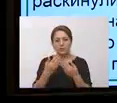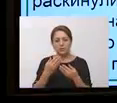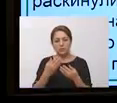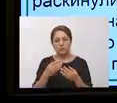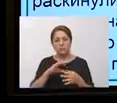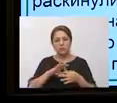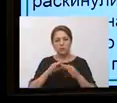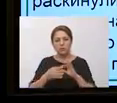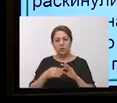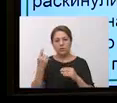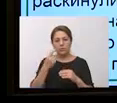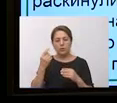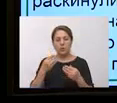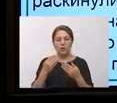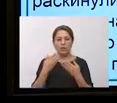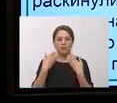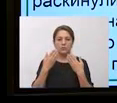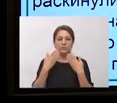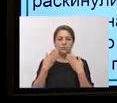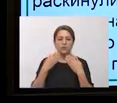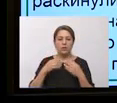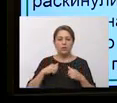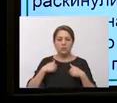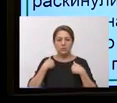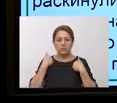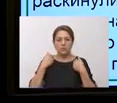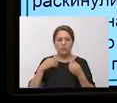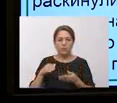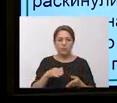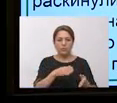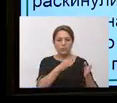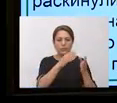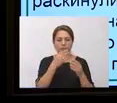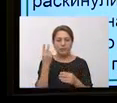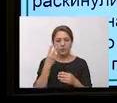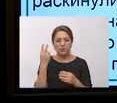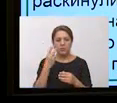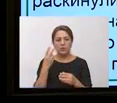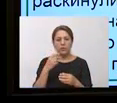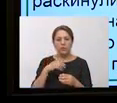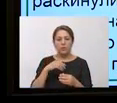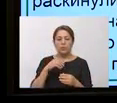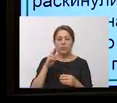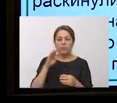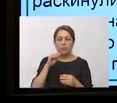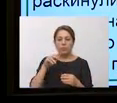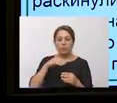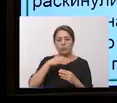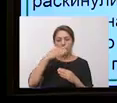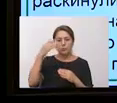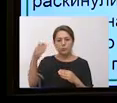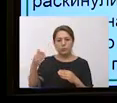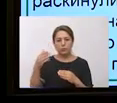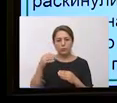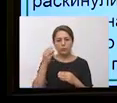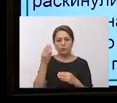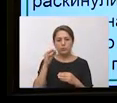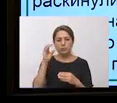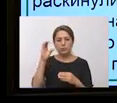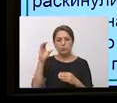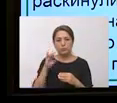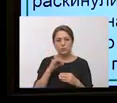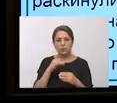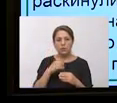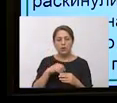Первое. Отдохнув, двинешься в путь. Второе. По ту сторону шоссе, местами близко